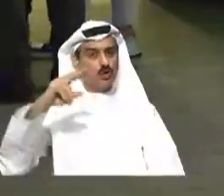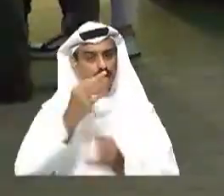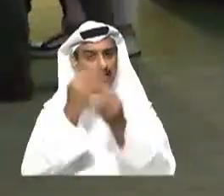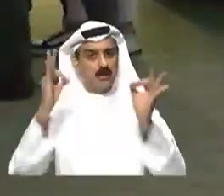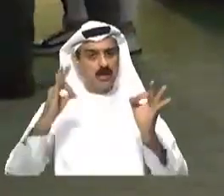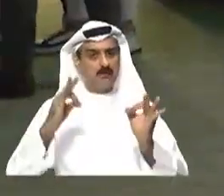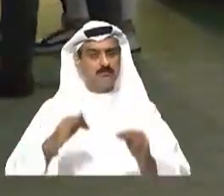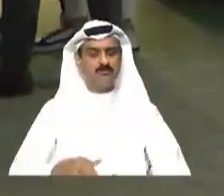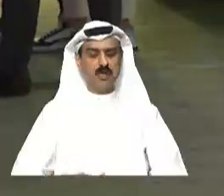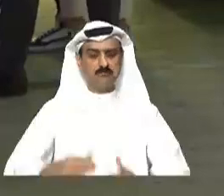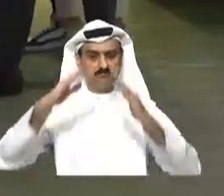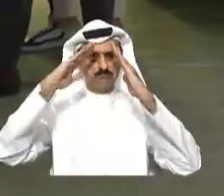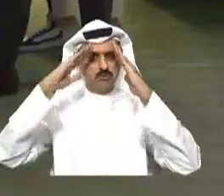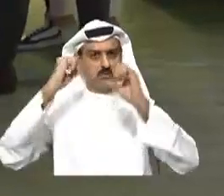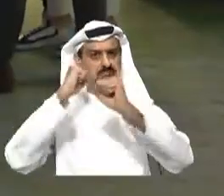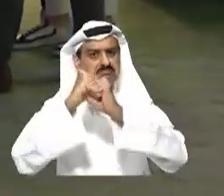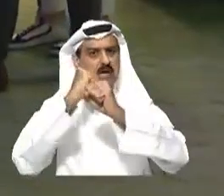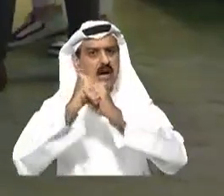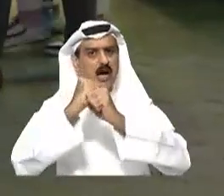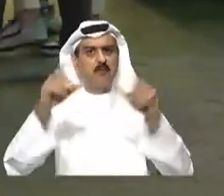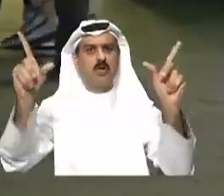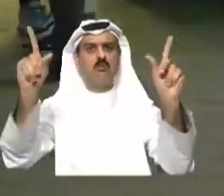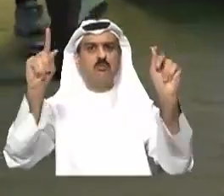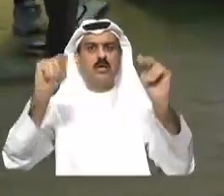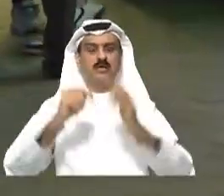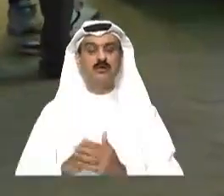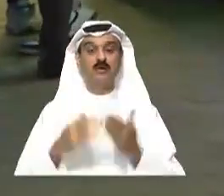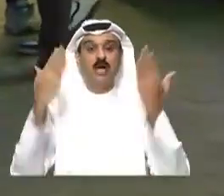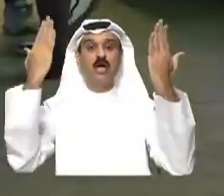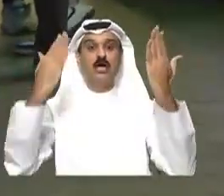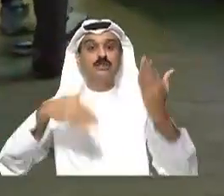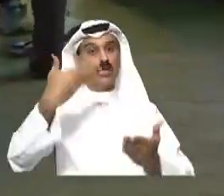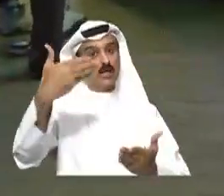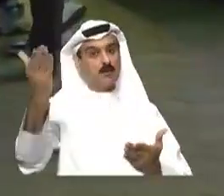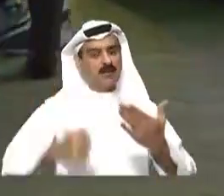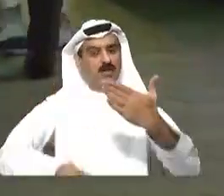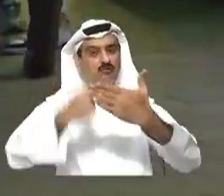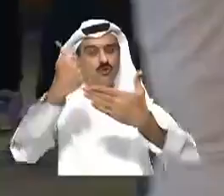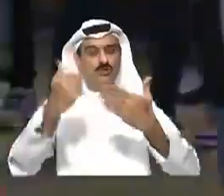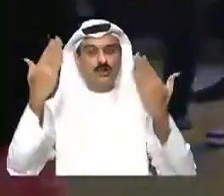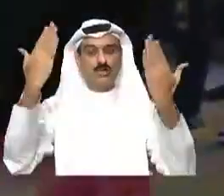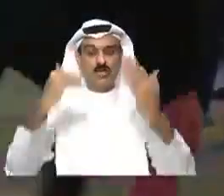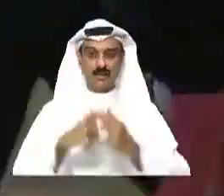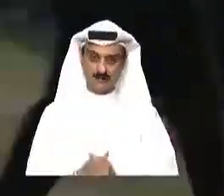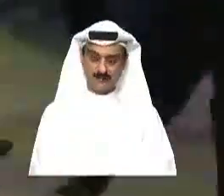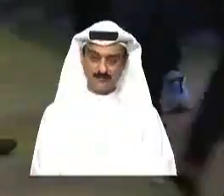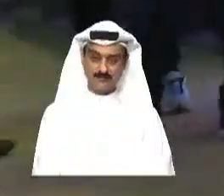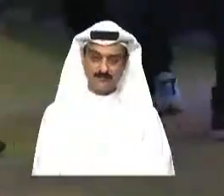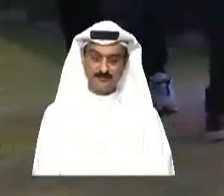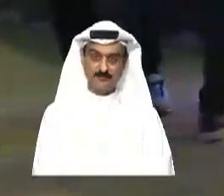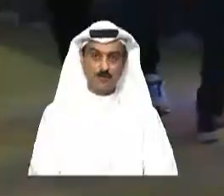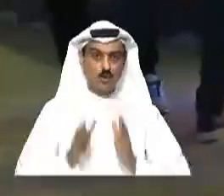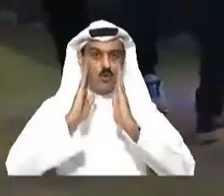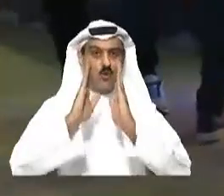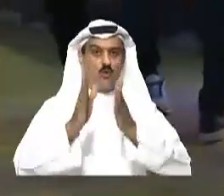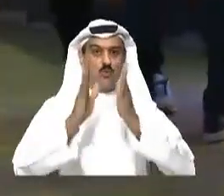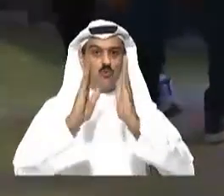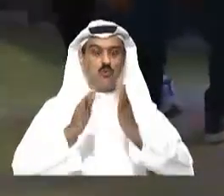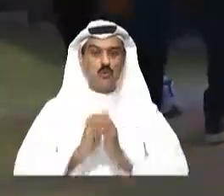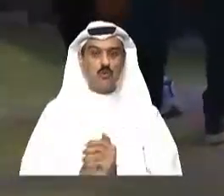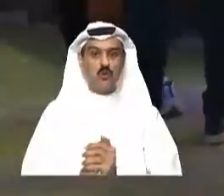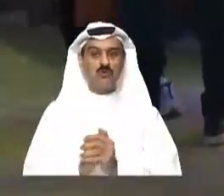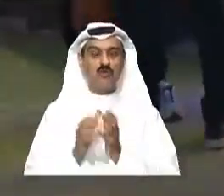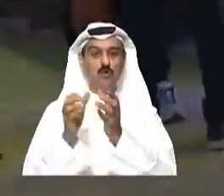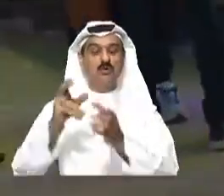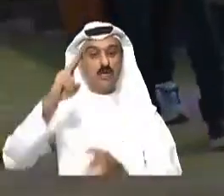العافية على هالأداء الحلو الجميل، وإن شاء الله بالتوفيق للأيام القادمة يا رب كأس العالم. نبارك المنتخب السعودي